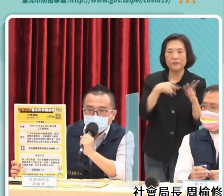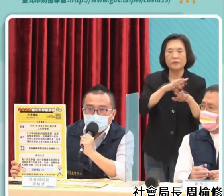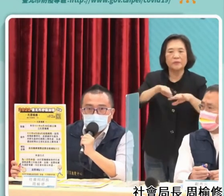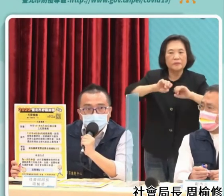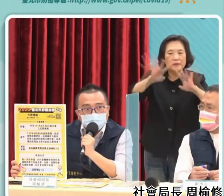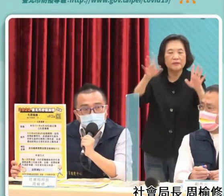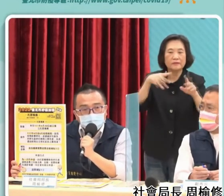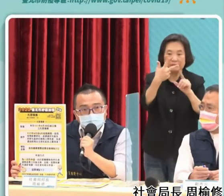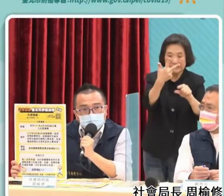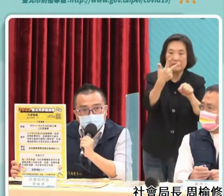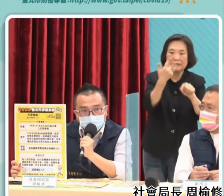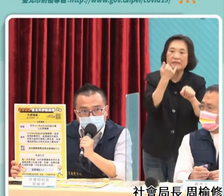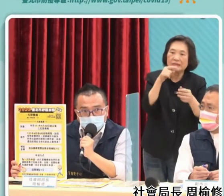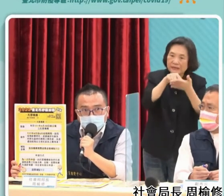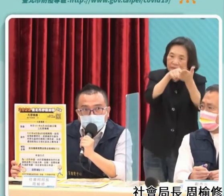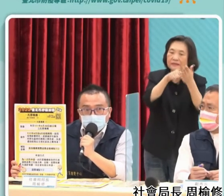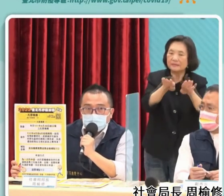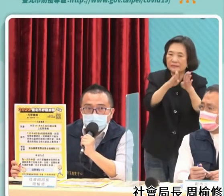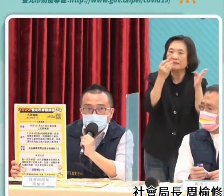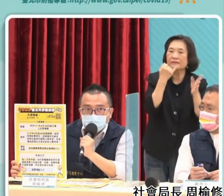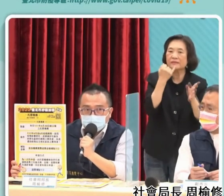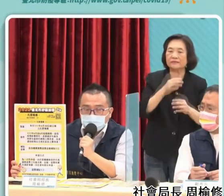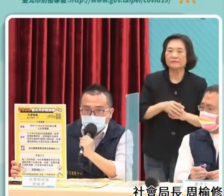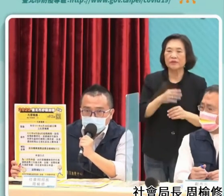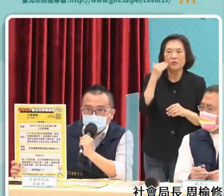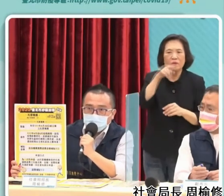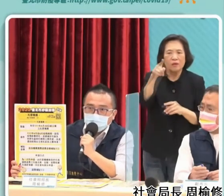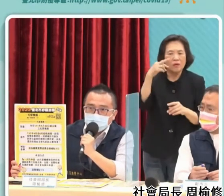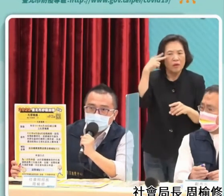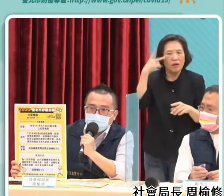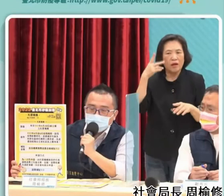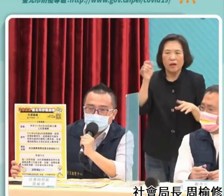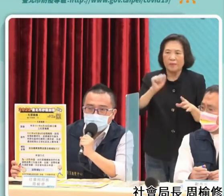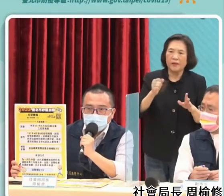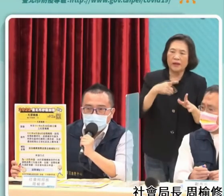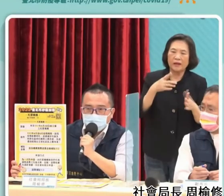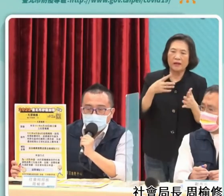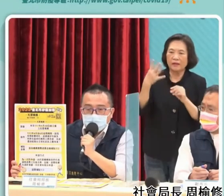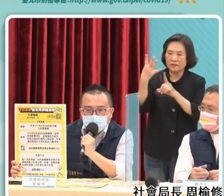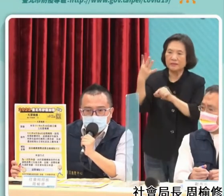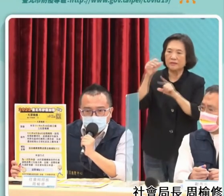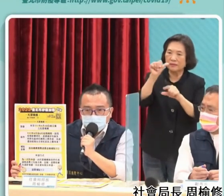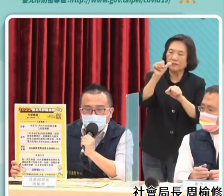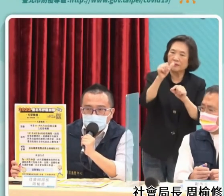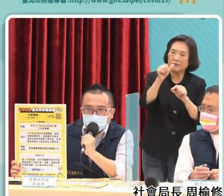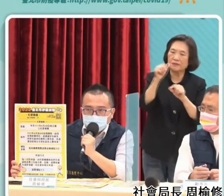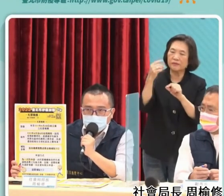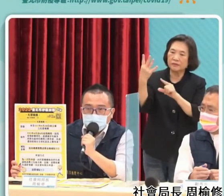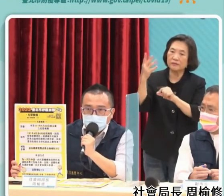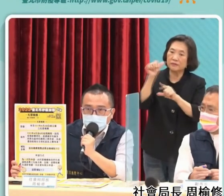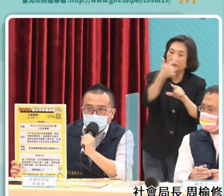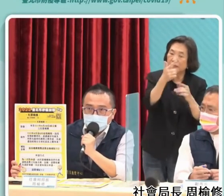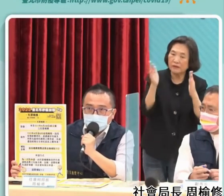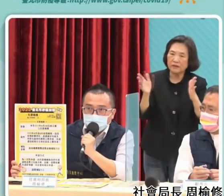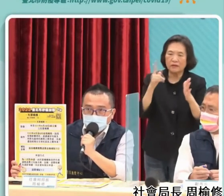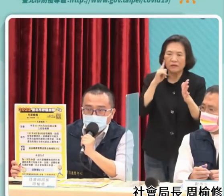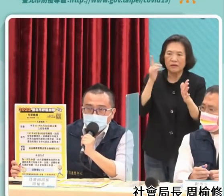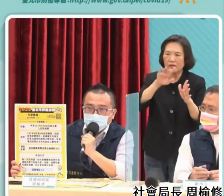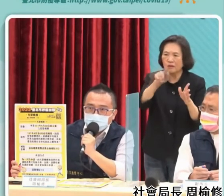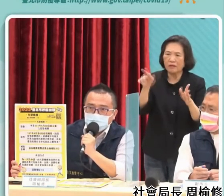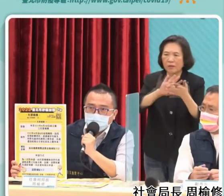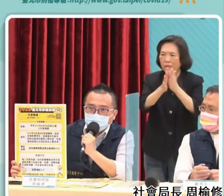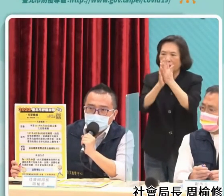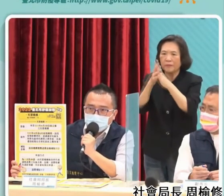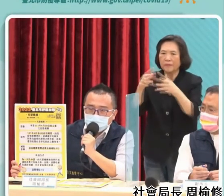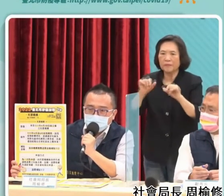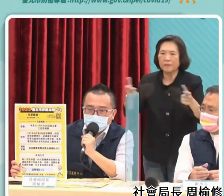伴七月份就可以开始来申请。好，那您有特殊的情形，好，譬如说你四五月，因为停托的时间跟状态都非常不一，